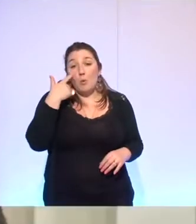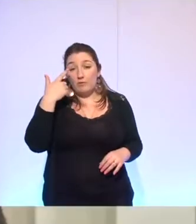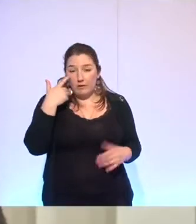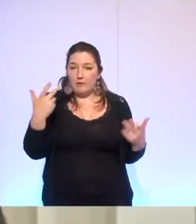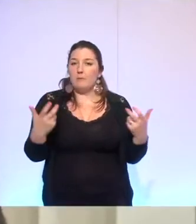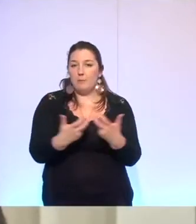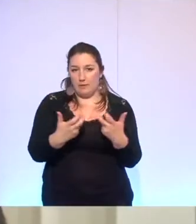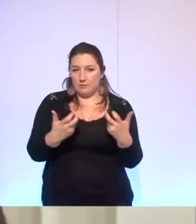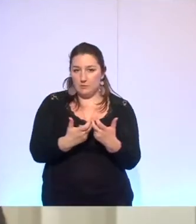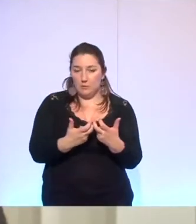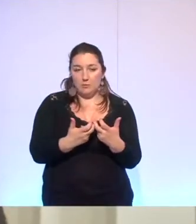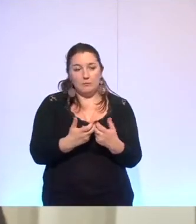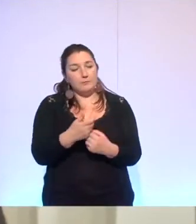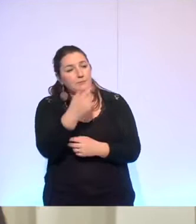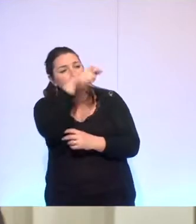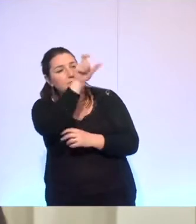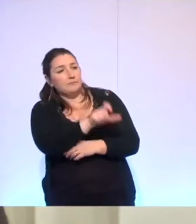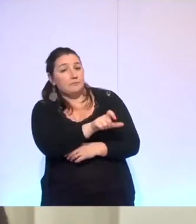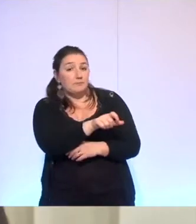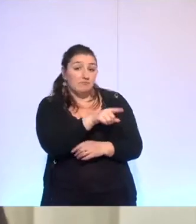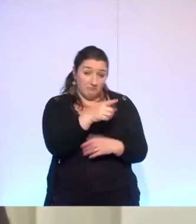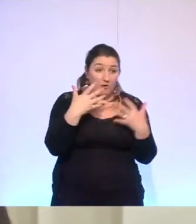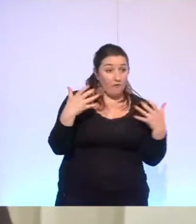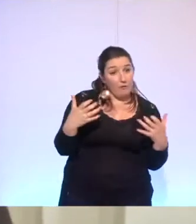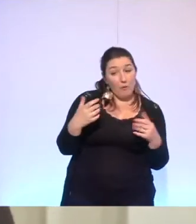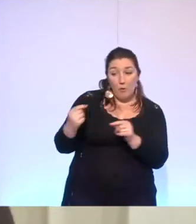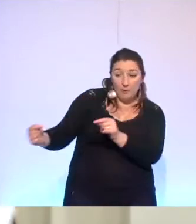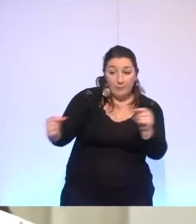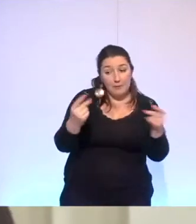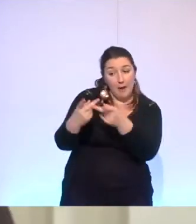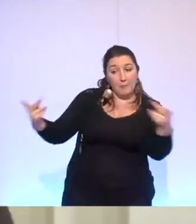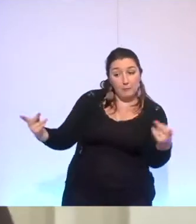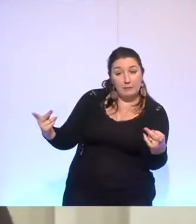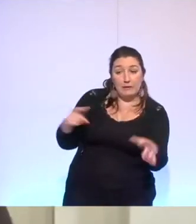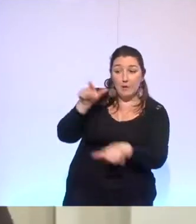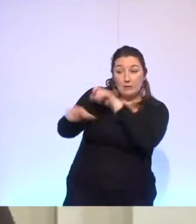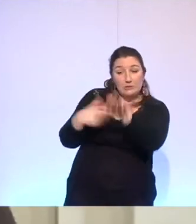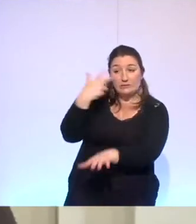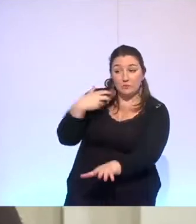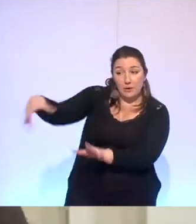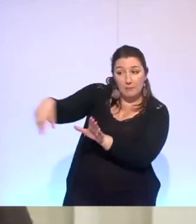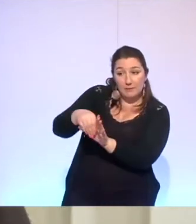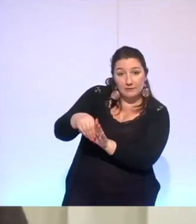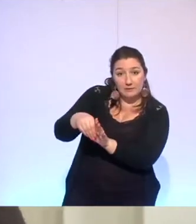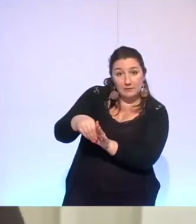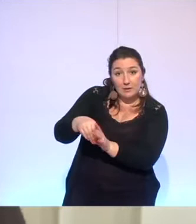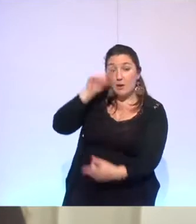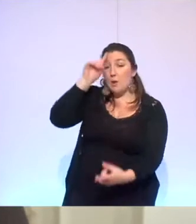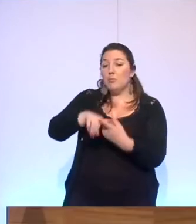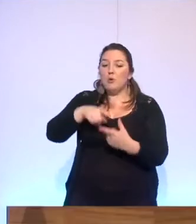exemple, si vous mettez en débat public la définition des critères d'attribution des